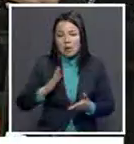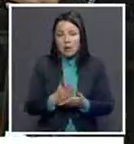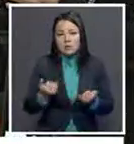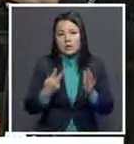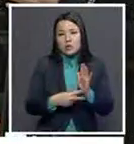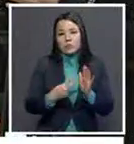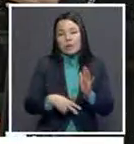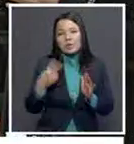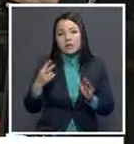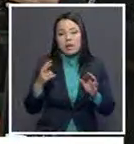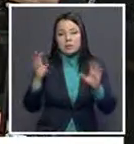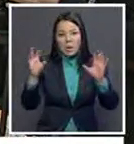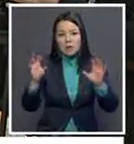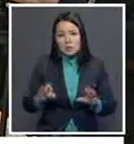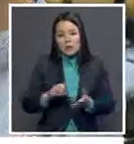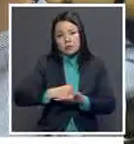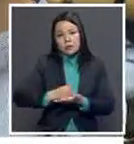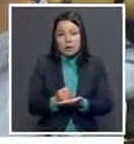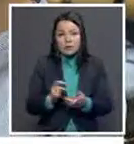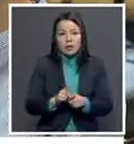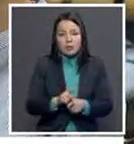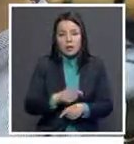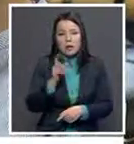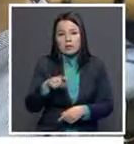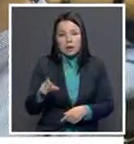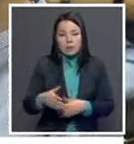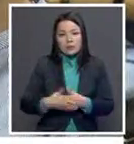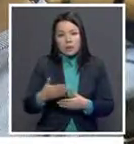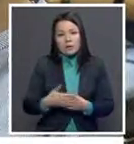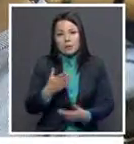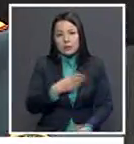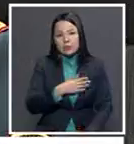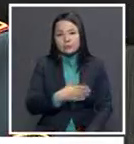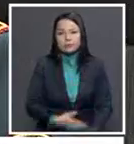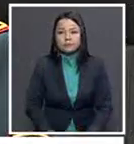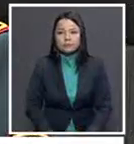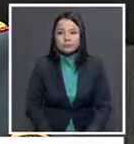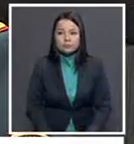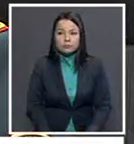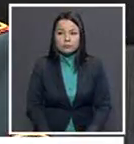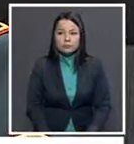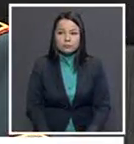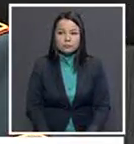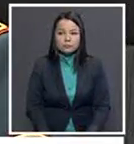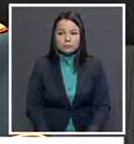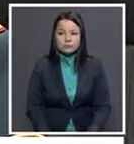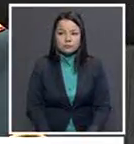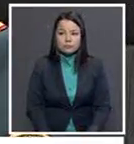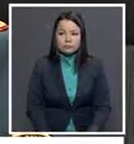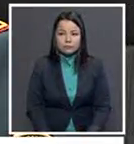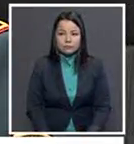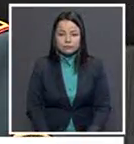72 заңды және жеке тұлға әкімшілік жауапкершілікке тартылған. Это от закрытия аукционных